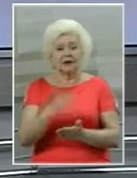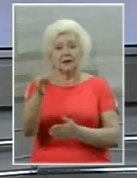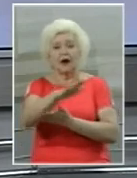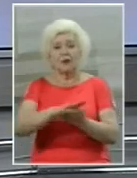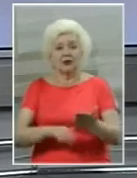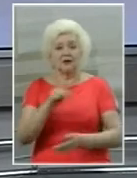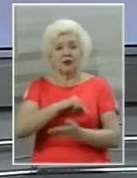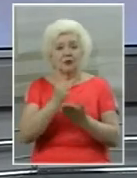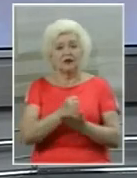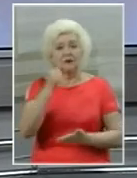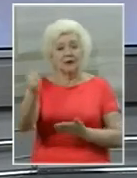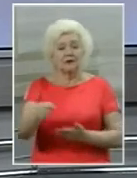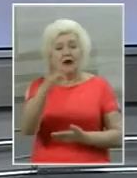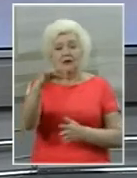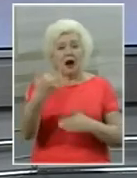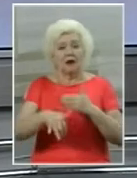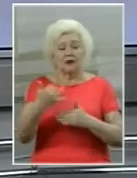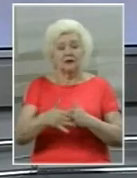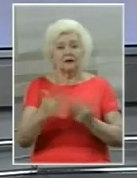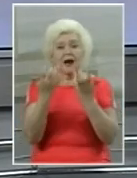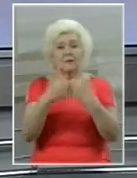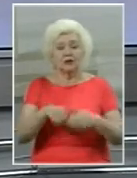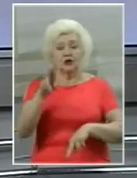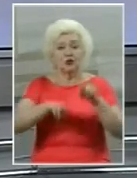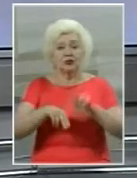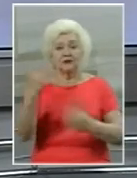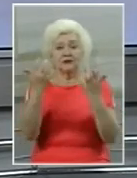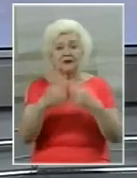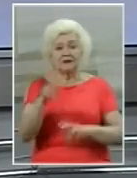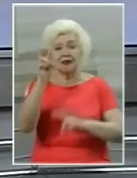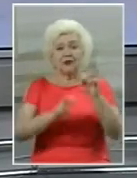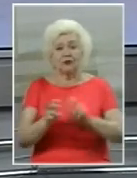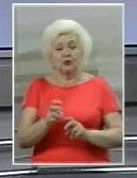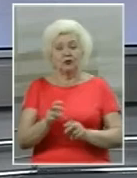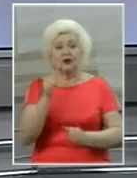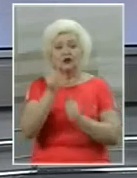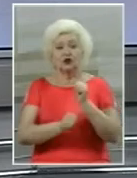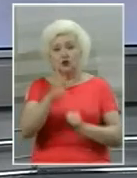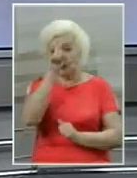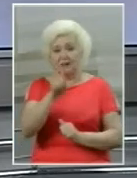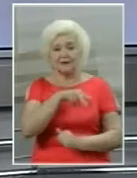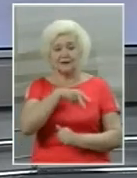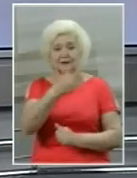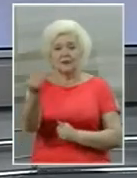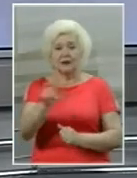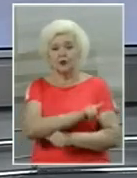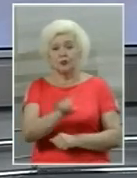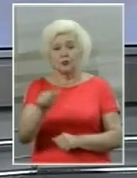подальше працевлаштування на Херсонський машинобудівний завод зі щомісячною стипендією протягом